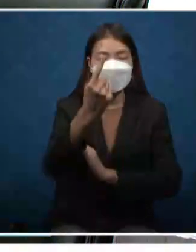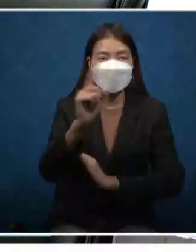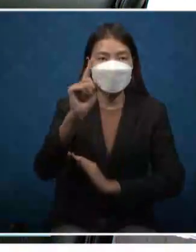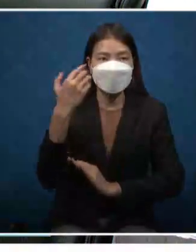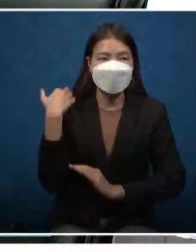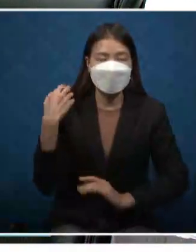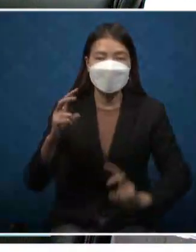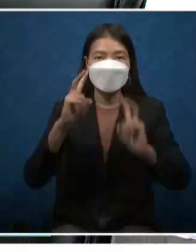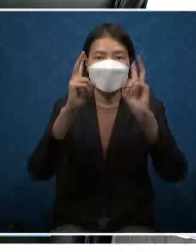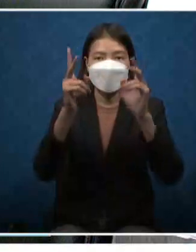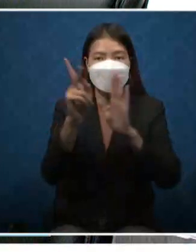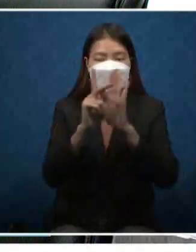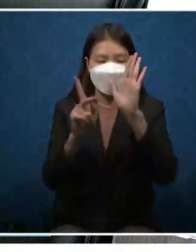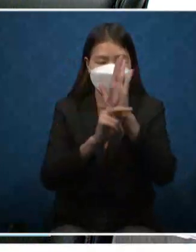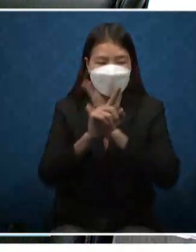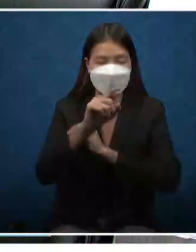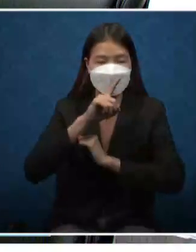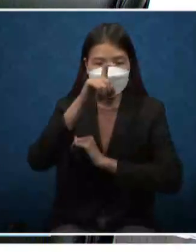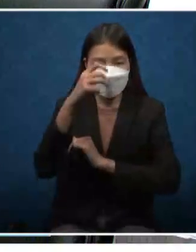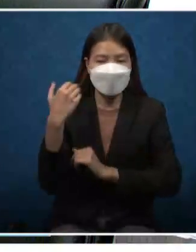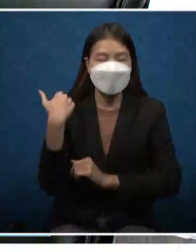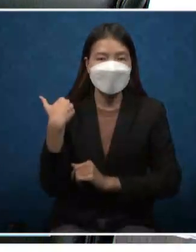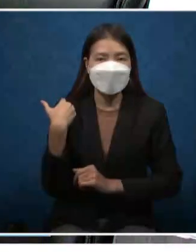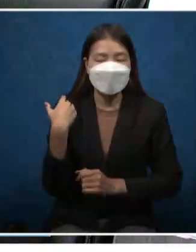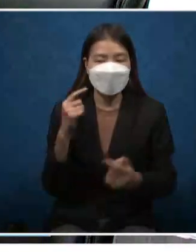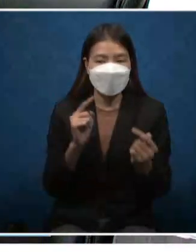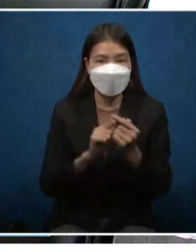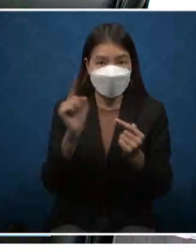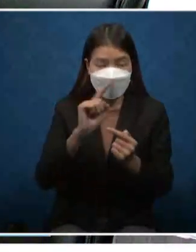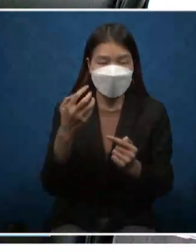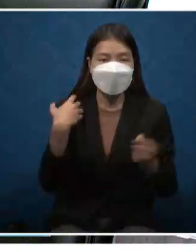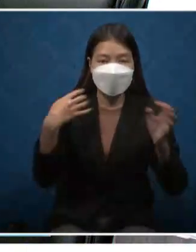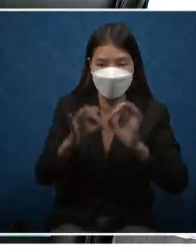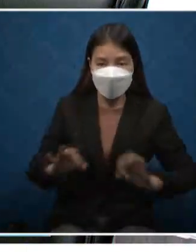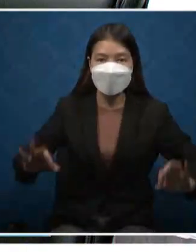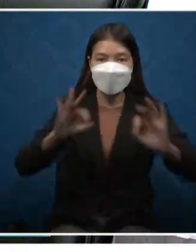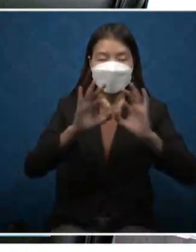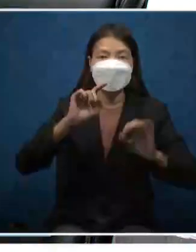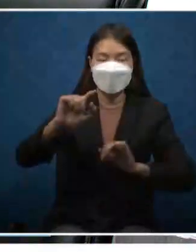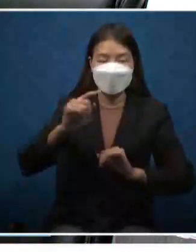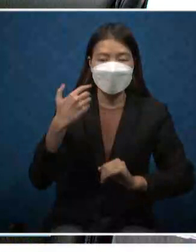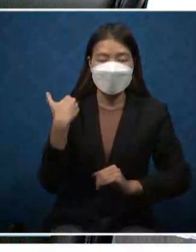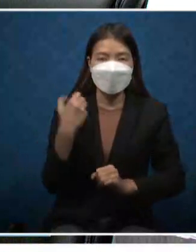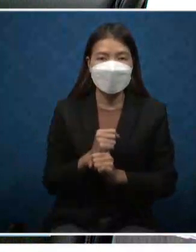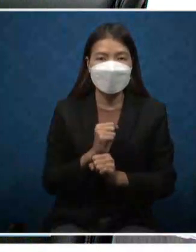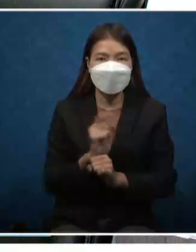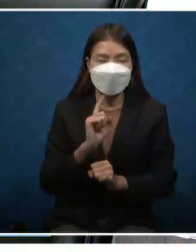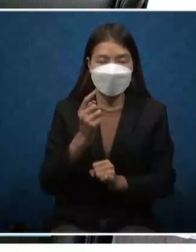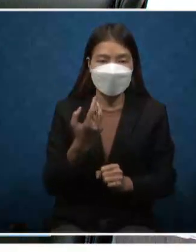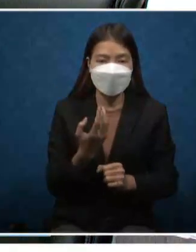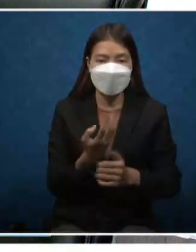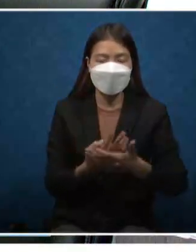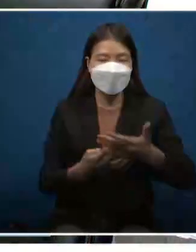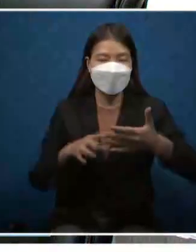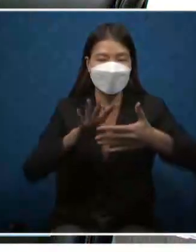ข้อกฎหมายนะครับขอเรียนถามว่าในกรณีที่มีความจำเป็นที่จะต้องสร้างโครงข่ายโรง